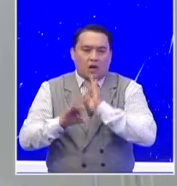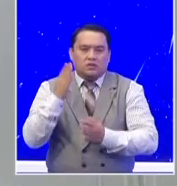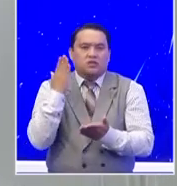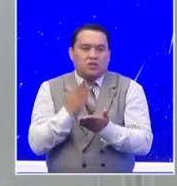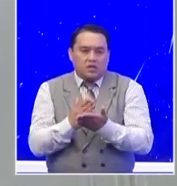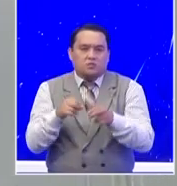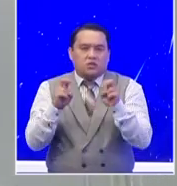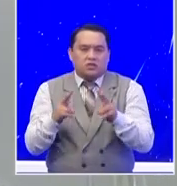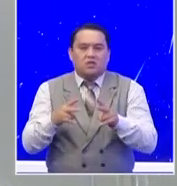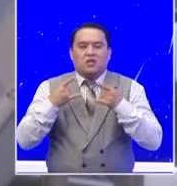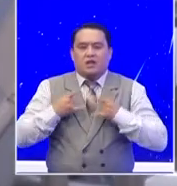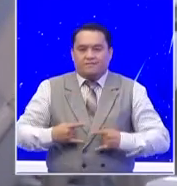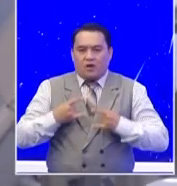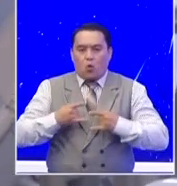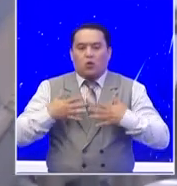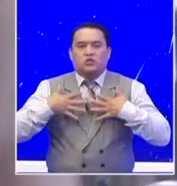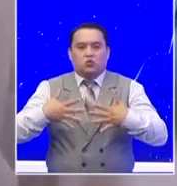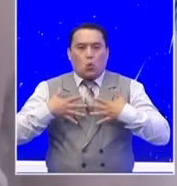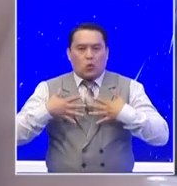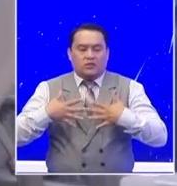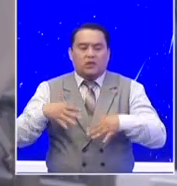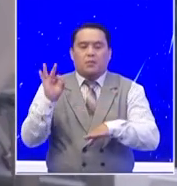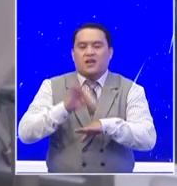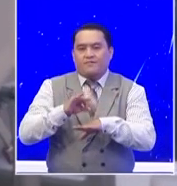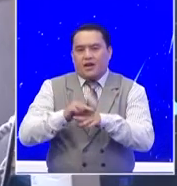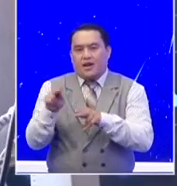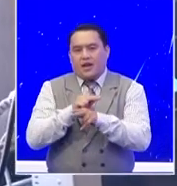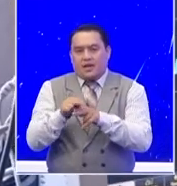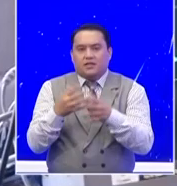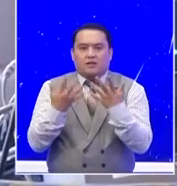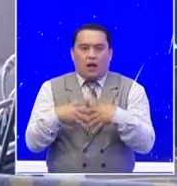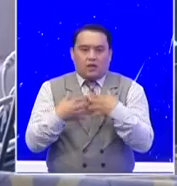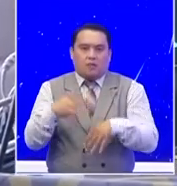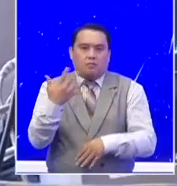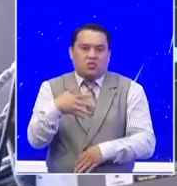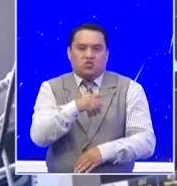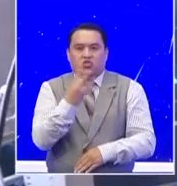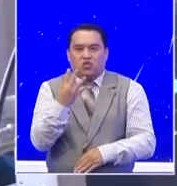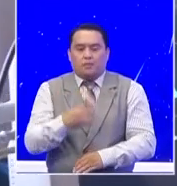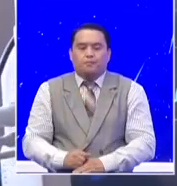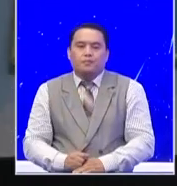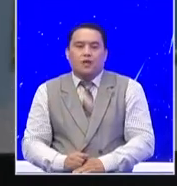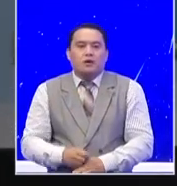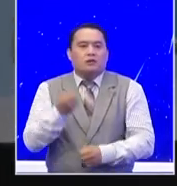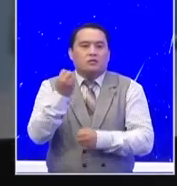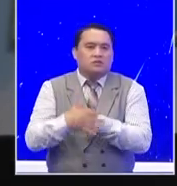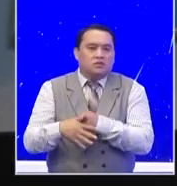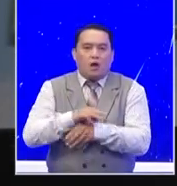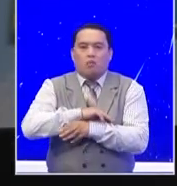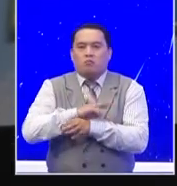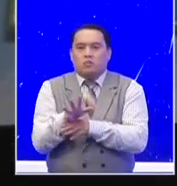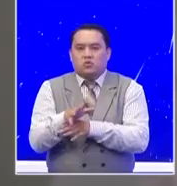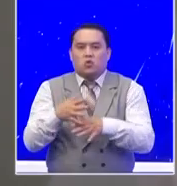Имеется 4 аппарата ИВЛ для пациентов с двухсторонней пневмонией. Здесь их насчитывается 54. Также есть централизованное